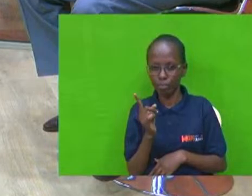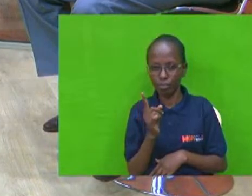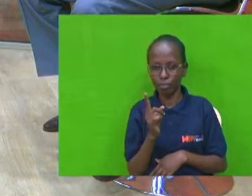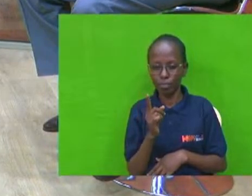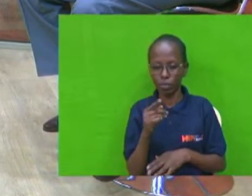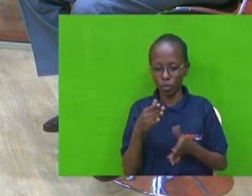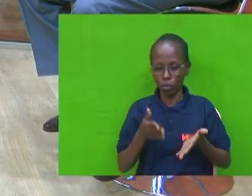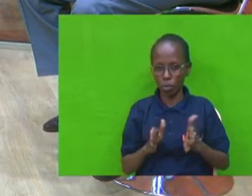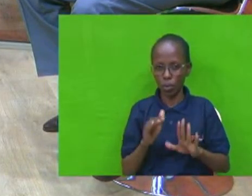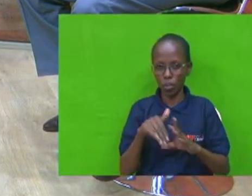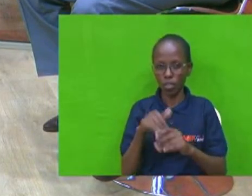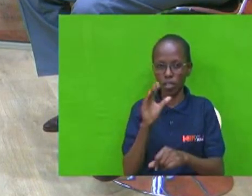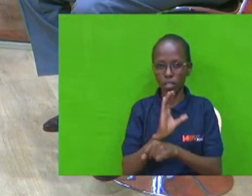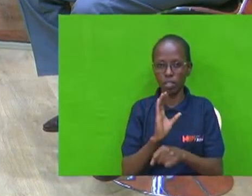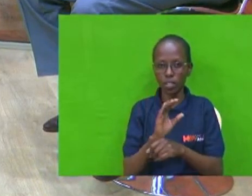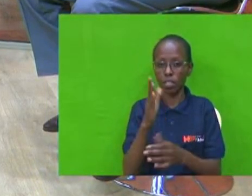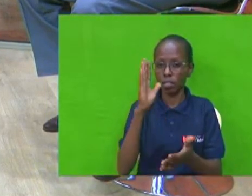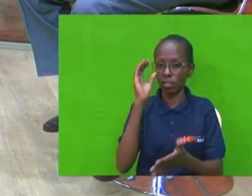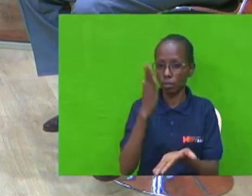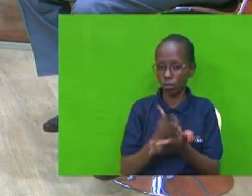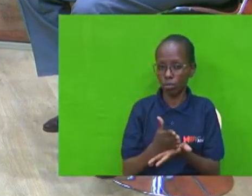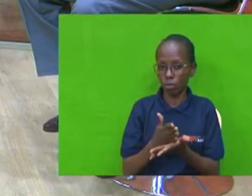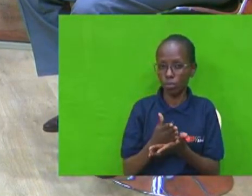Kuzaliwa katika kanisa sio.